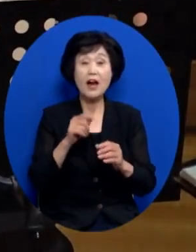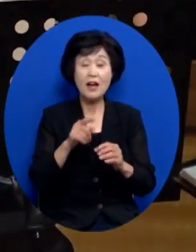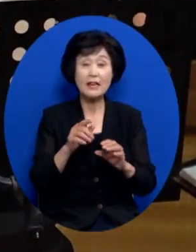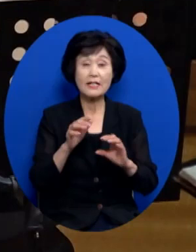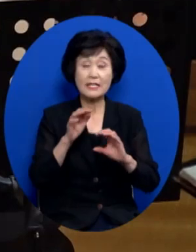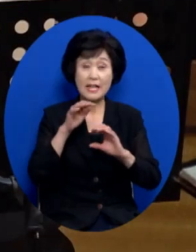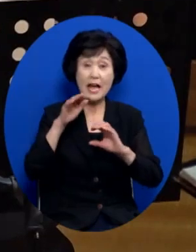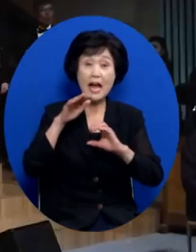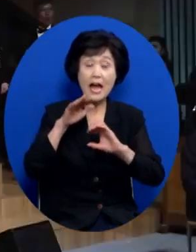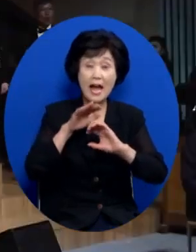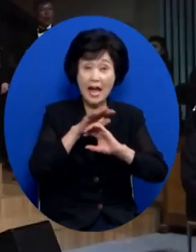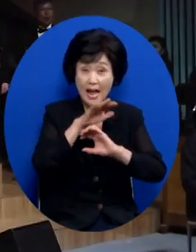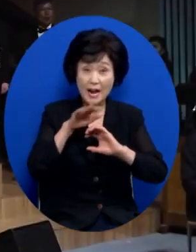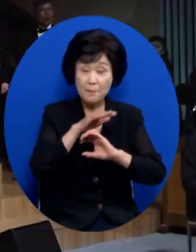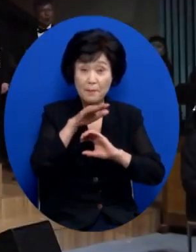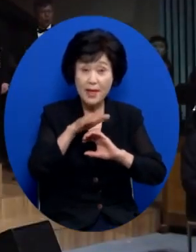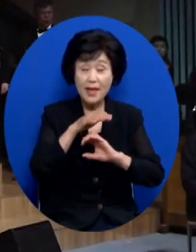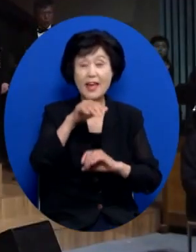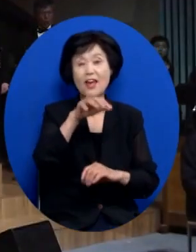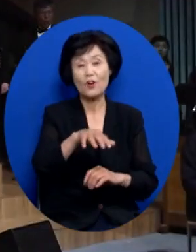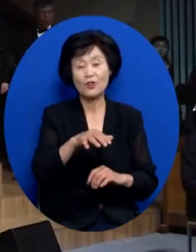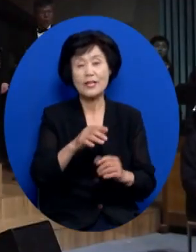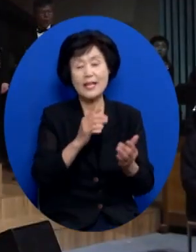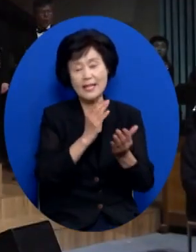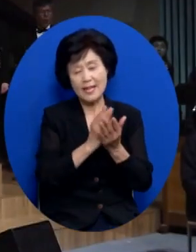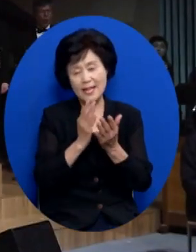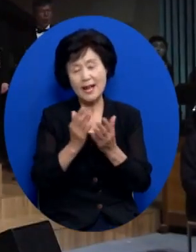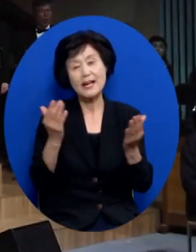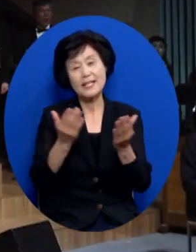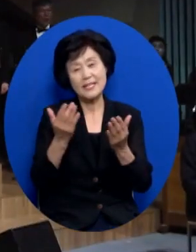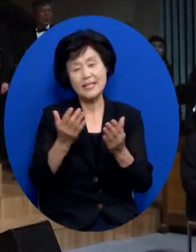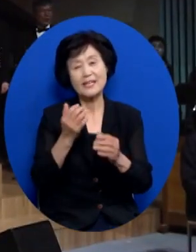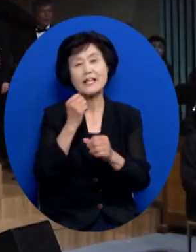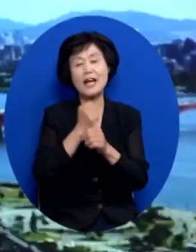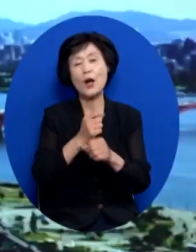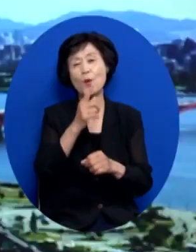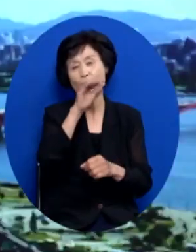공연, 장애우를 위한 자선음악회 등 다양한 사역을 이어오고 있습니다.